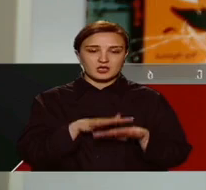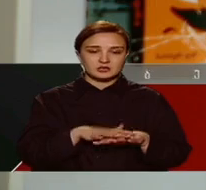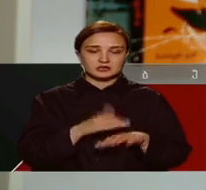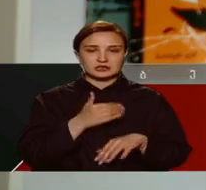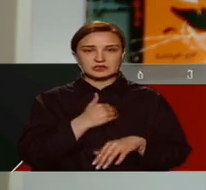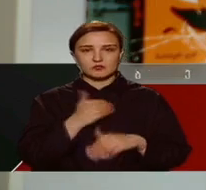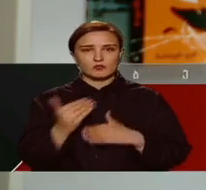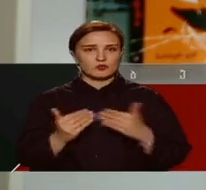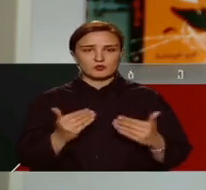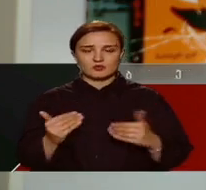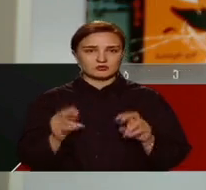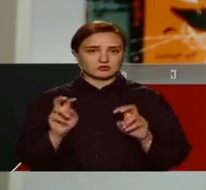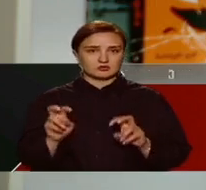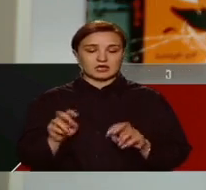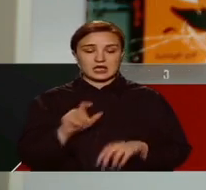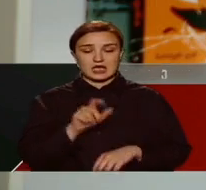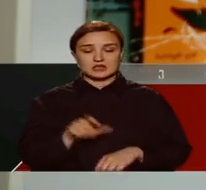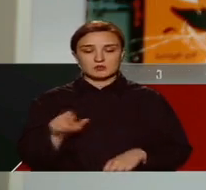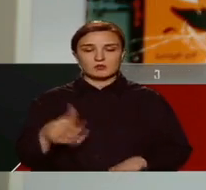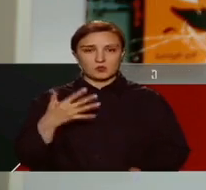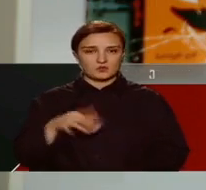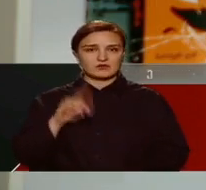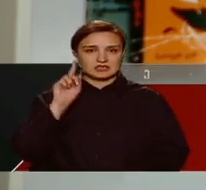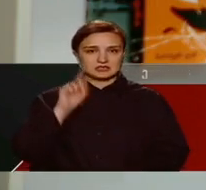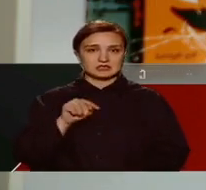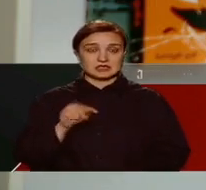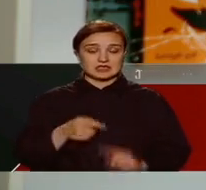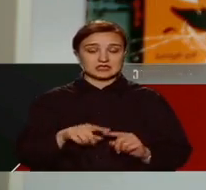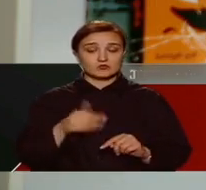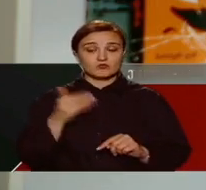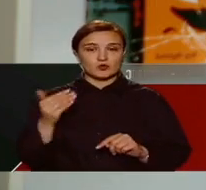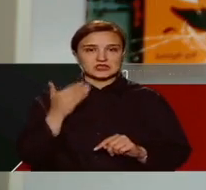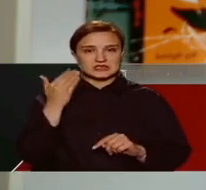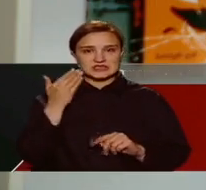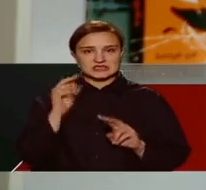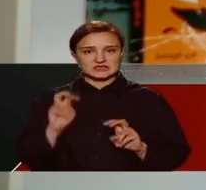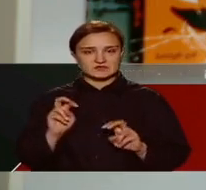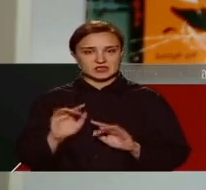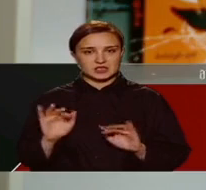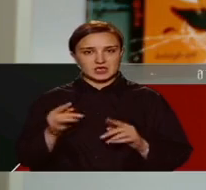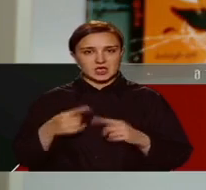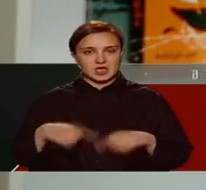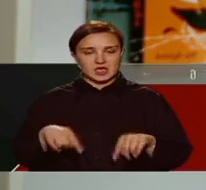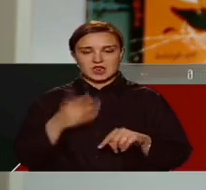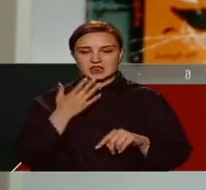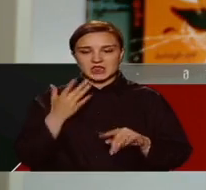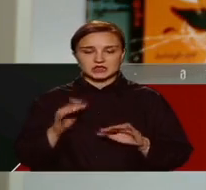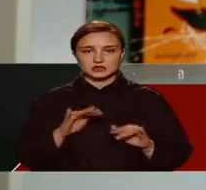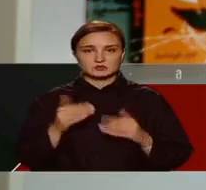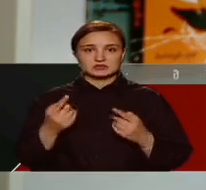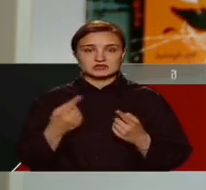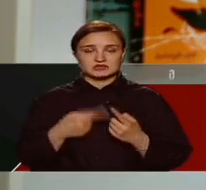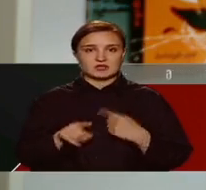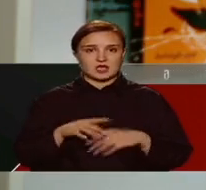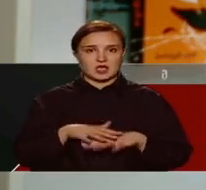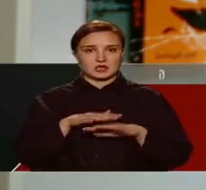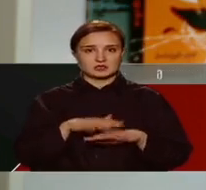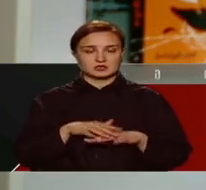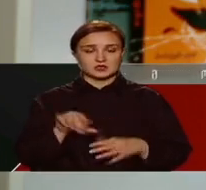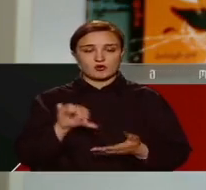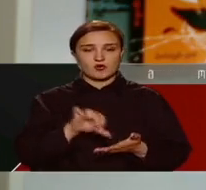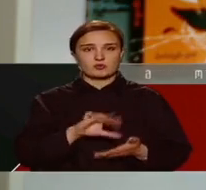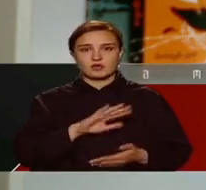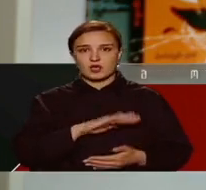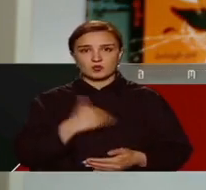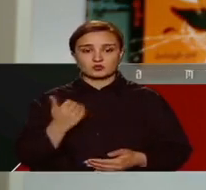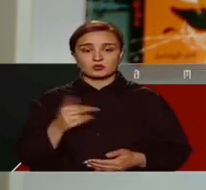აქცია, კიდე ამის აქცია. ხა ადამიანებმა უკვე იციან, რომ ის არის სირცხვილეას აქცია, ან ნაცების აქცია, ან რაღაცა სხვა აქცია. სადაც ყოფნა არ უნდათ,